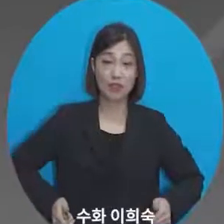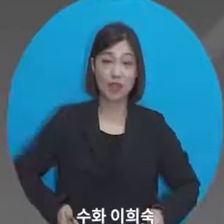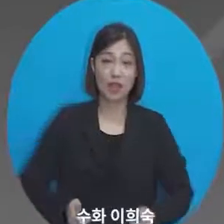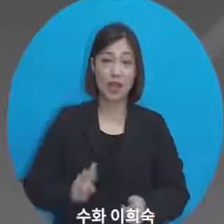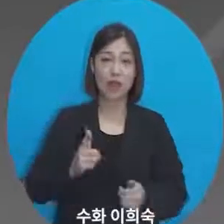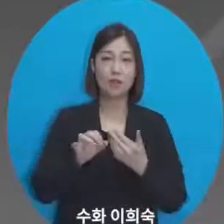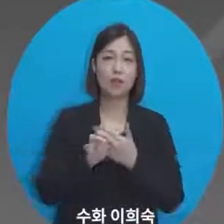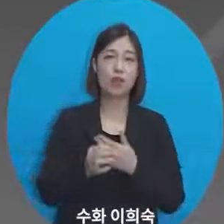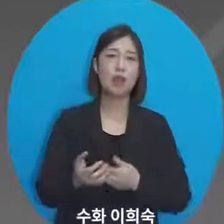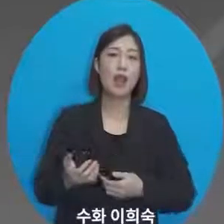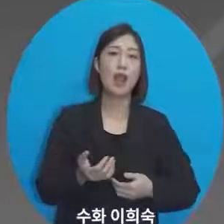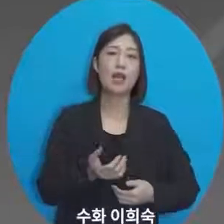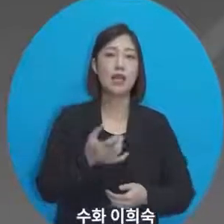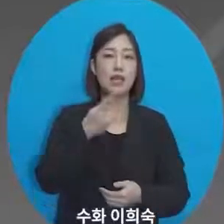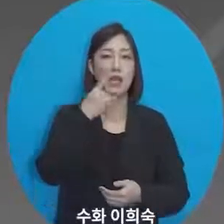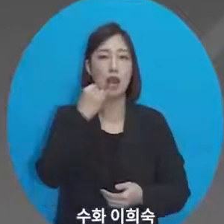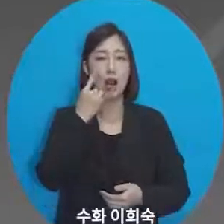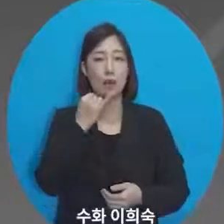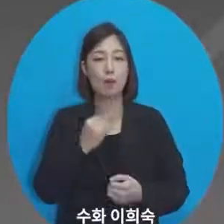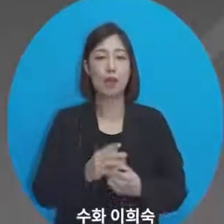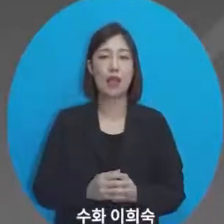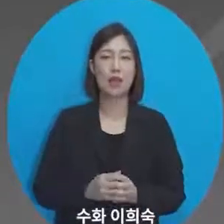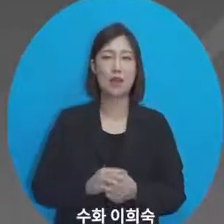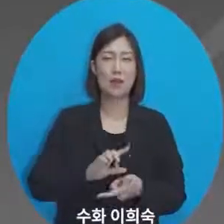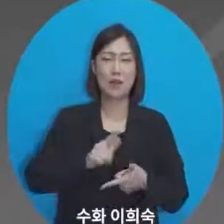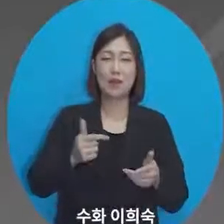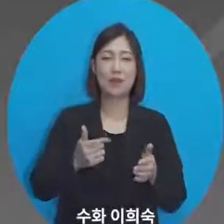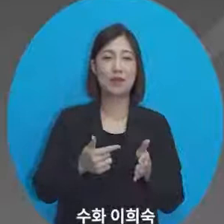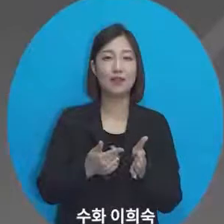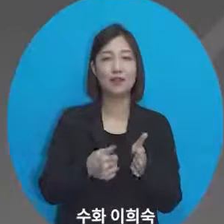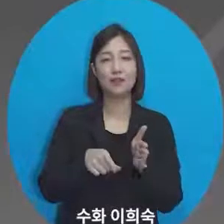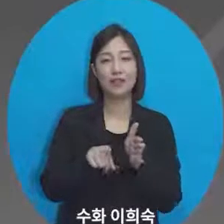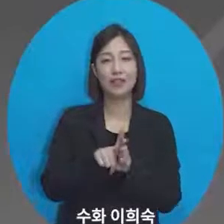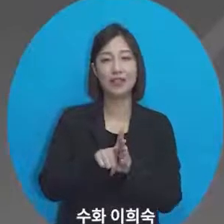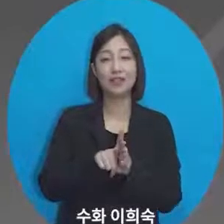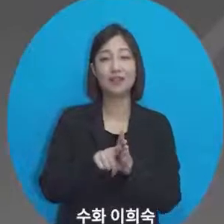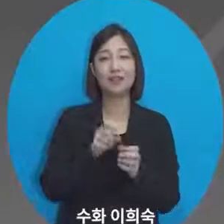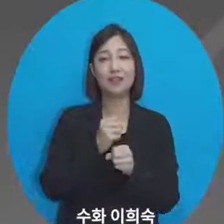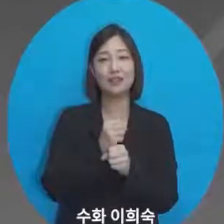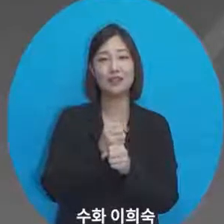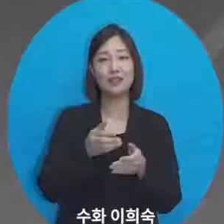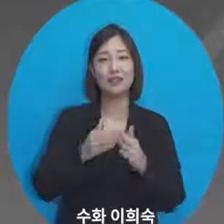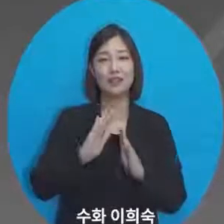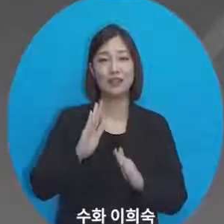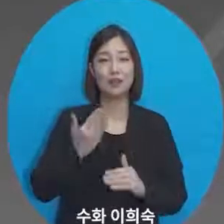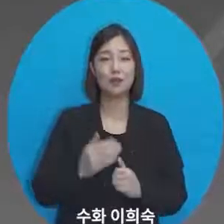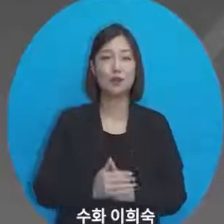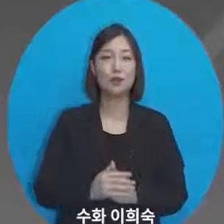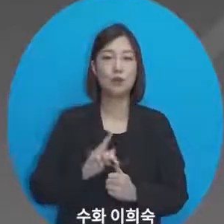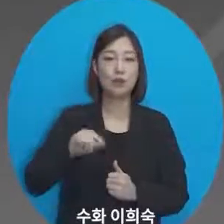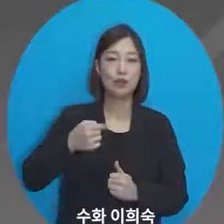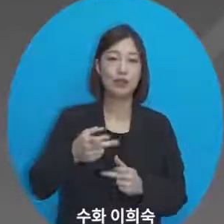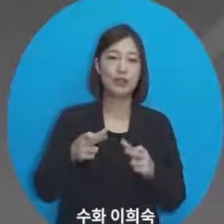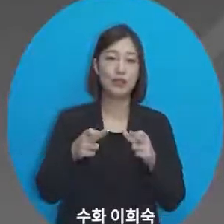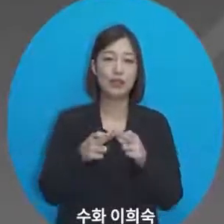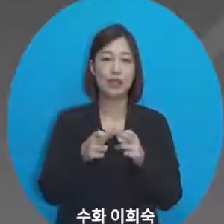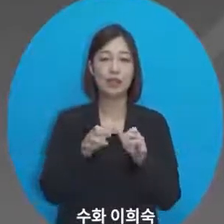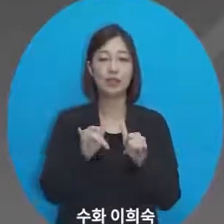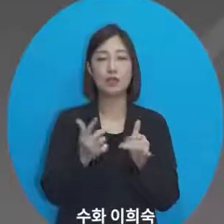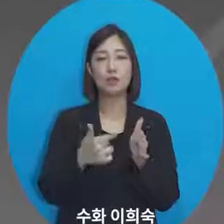유모차 이용자 등등에 대한 배려를 하고 있습니다. 다음에서는 그 장애인 등을